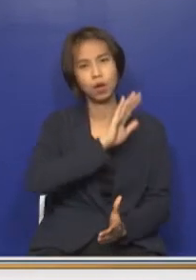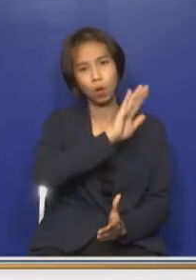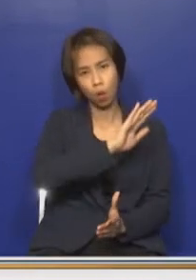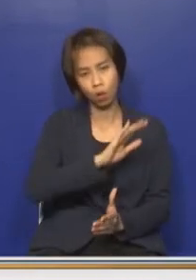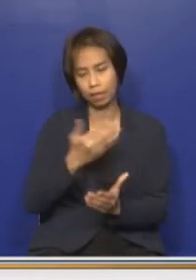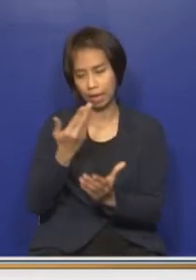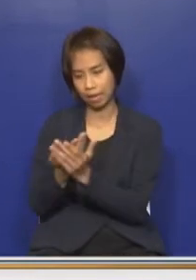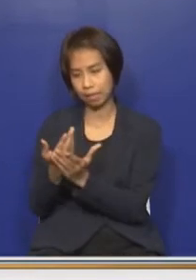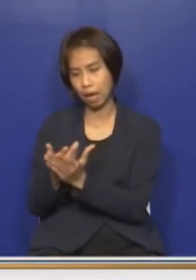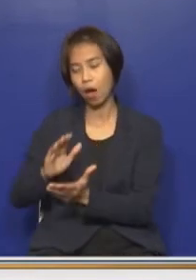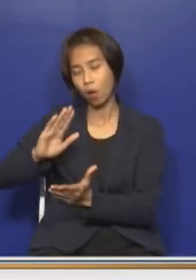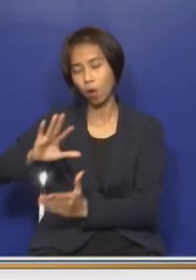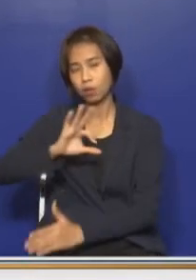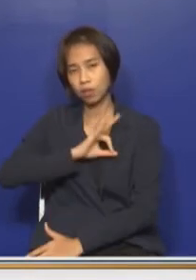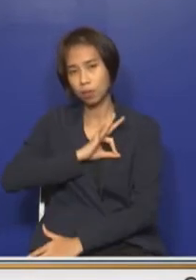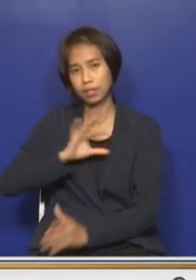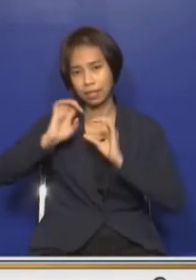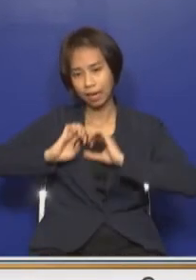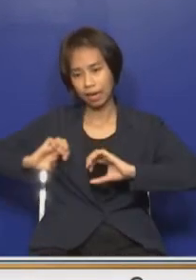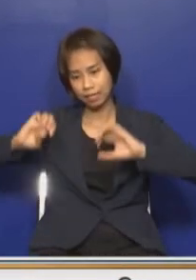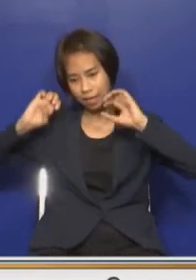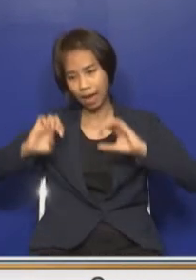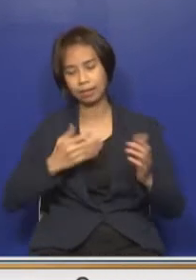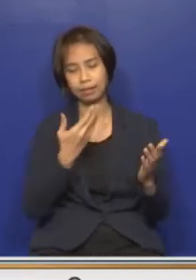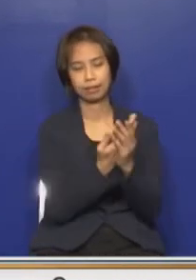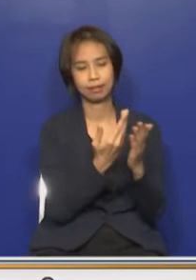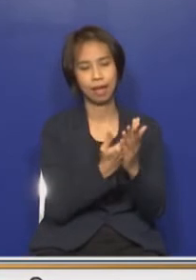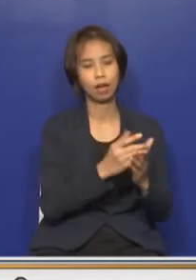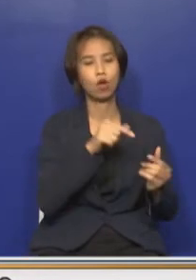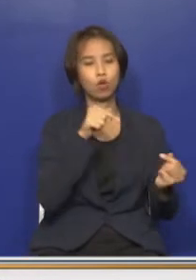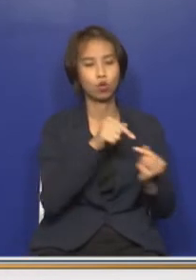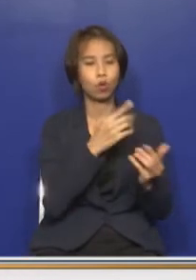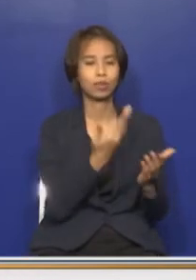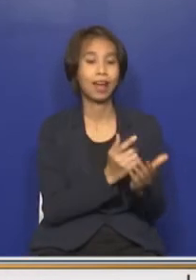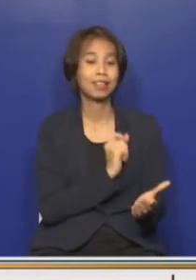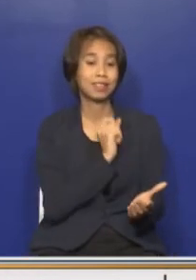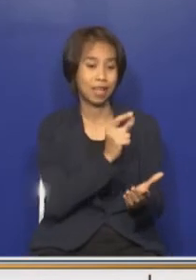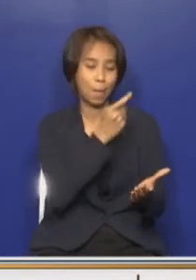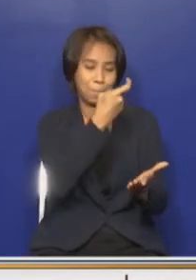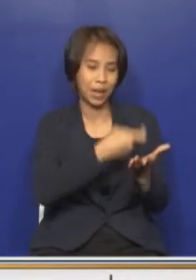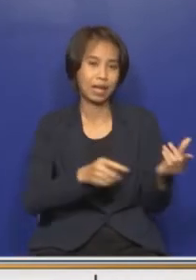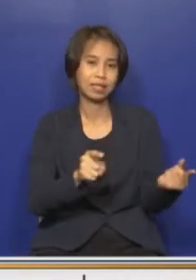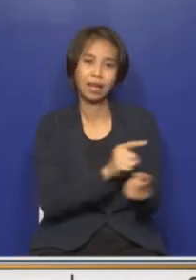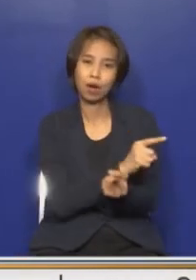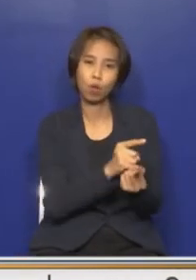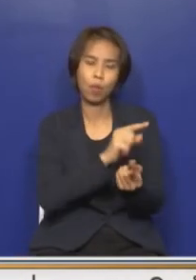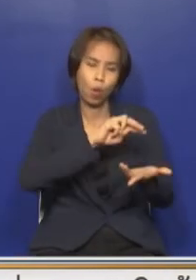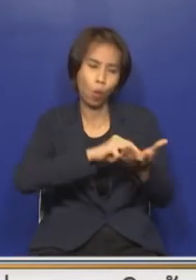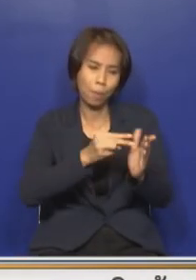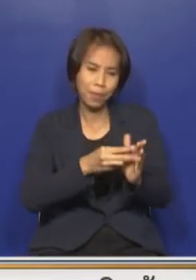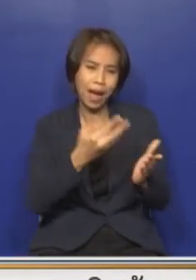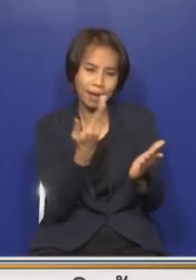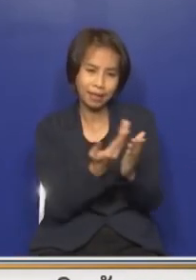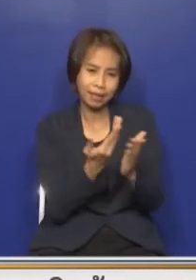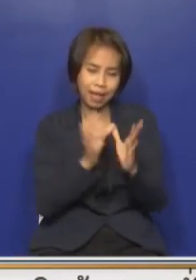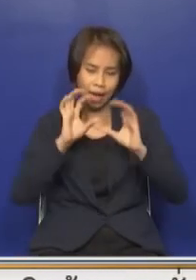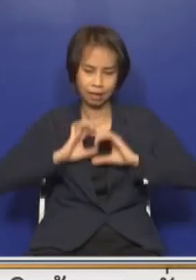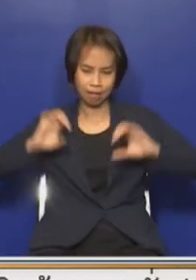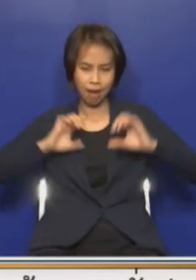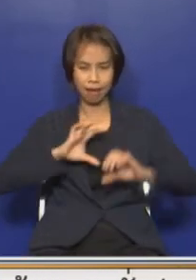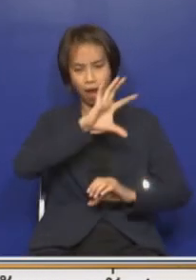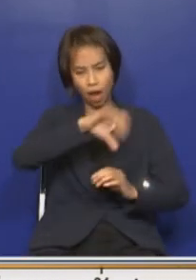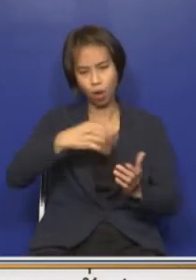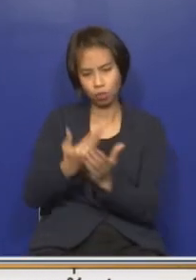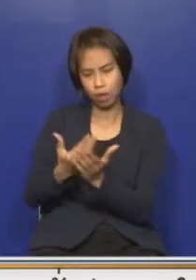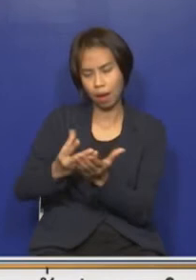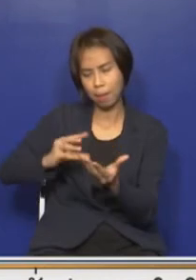การเป็นเงินของผู้ประกันตนในระบบกองทุนประกันสังคมไม่ใช่เงินของรัฐที่จะมาใช้จ่ายหมุนเวียน